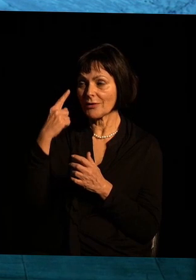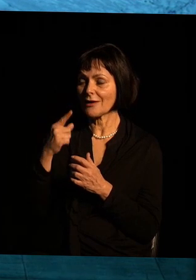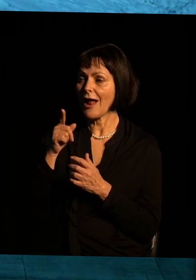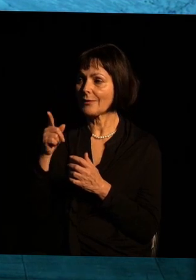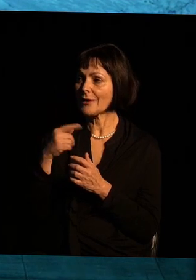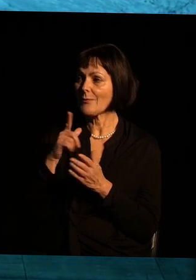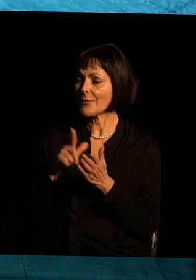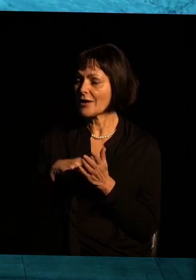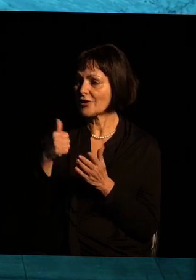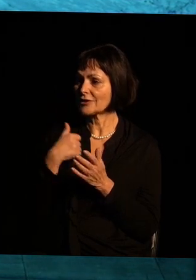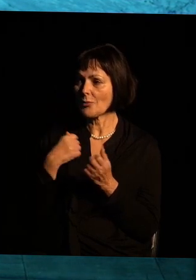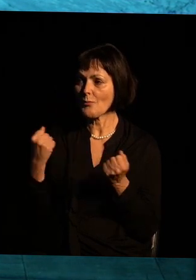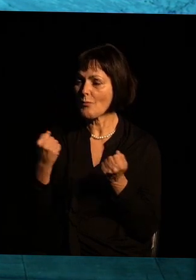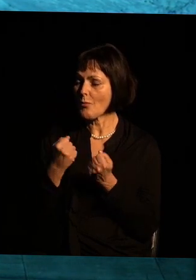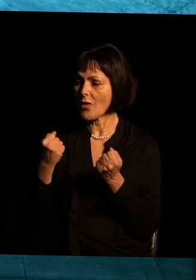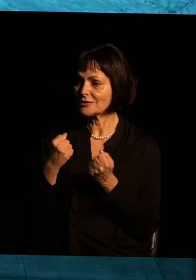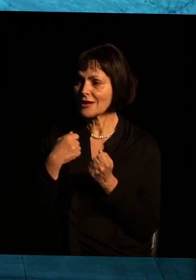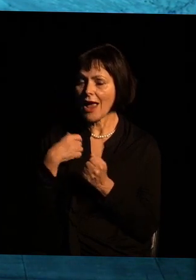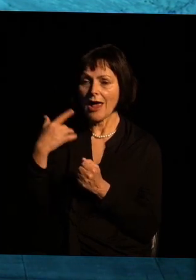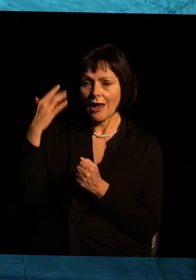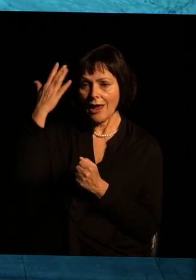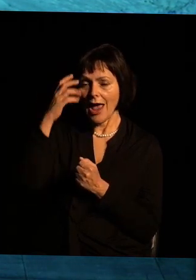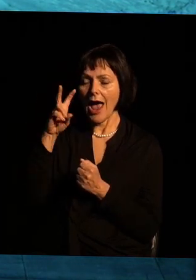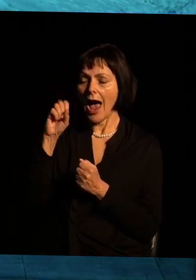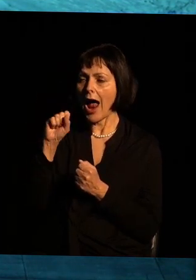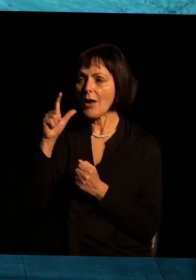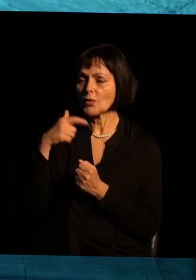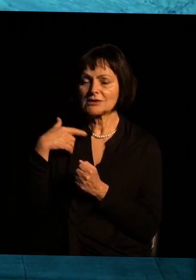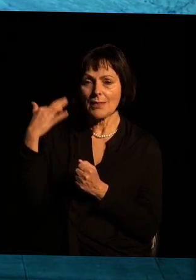chyba jedyny raz tak mocno miałeś takie halucynacje